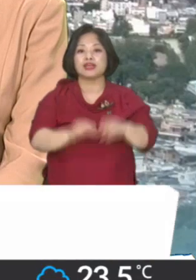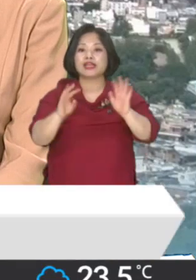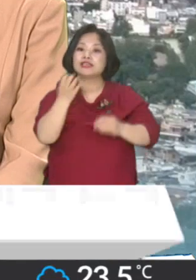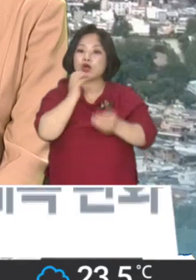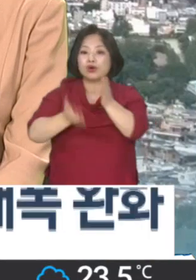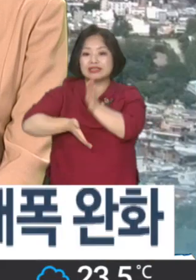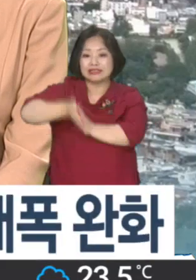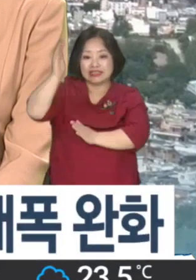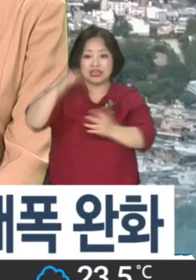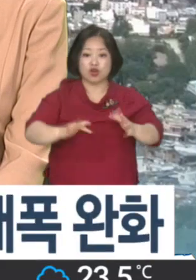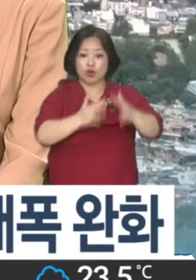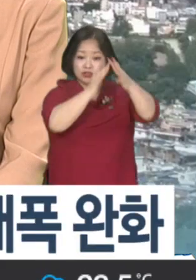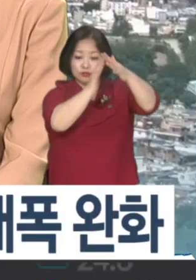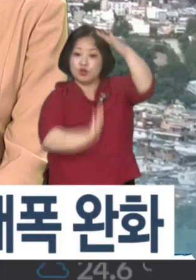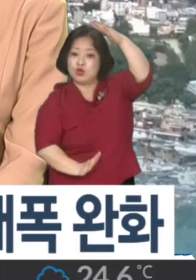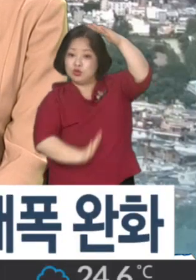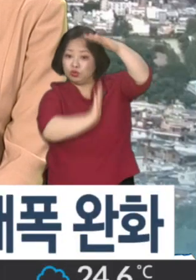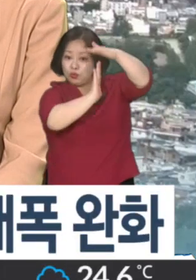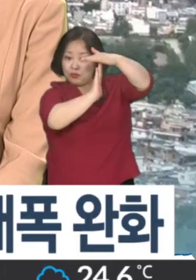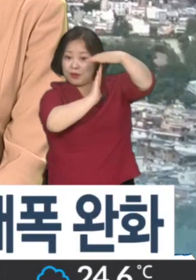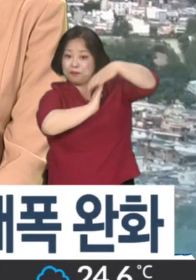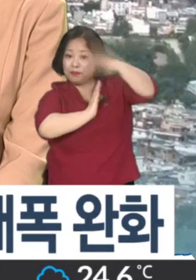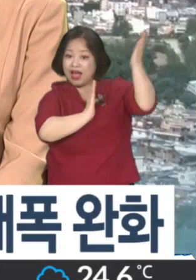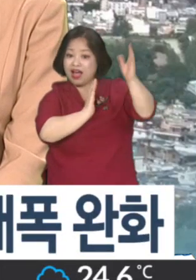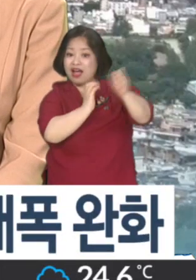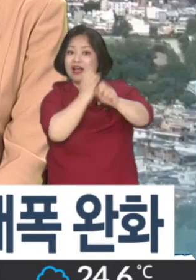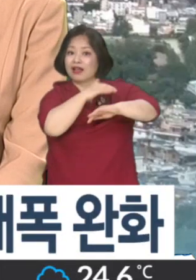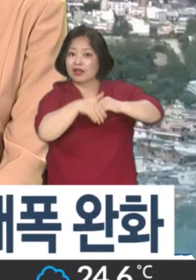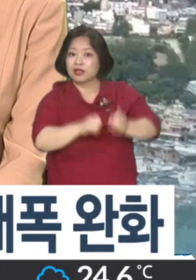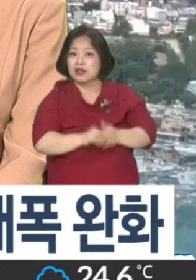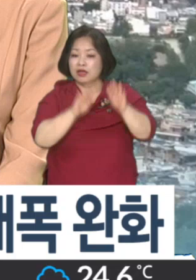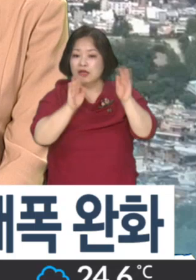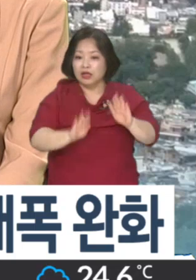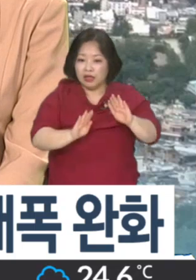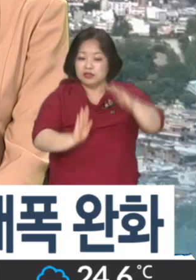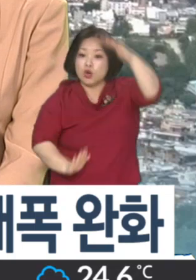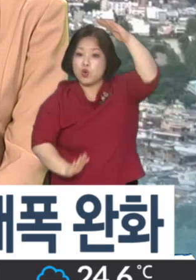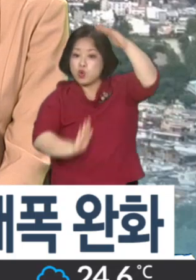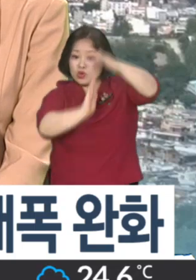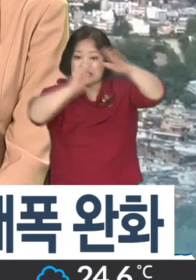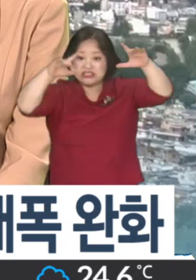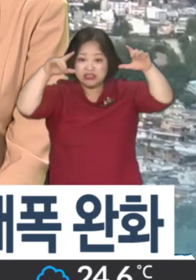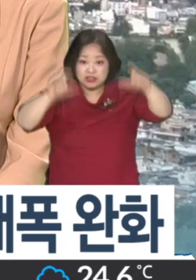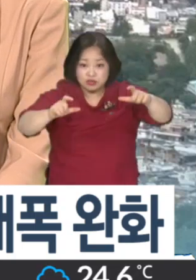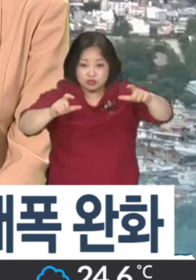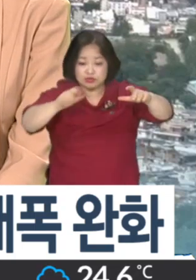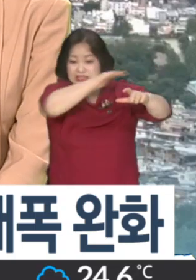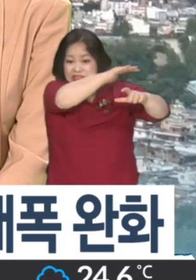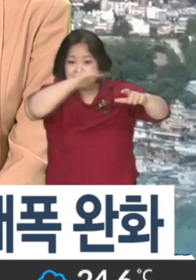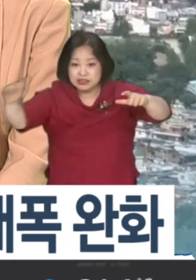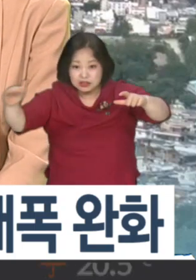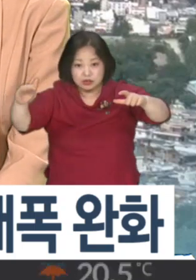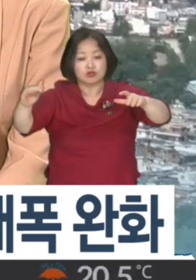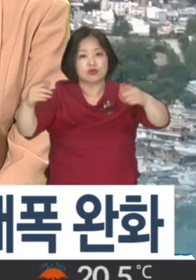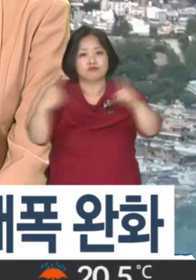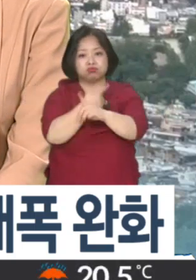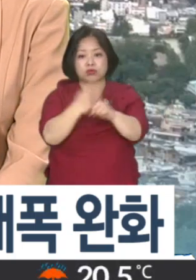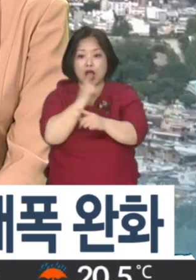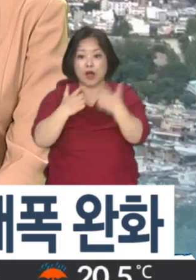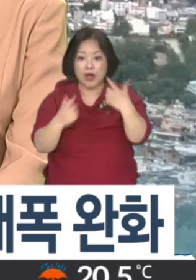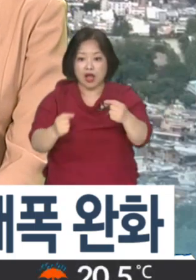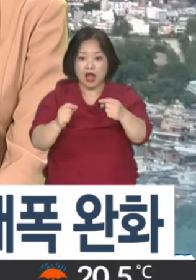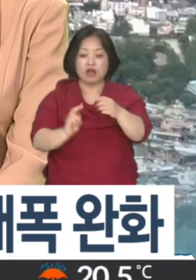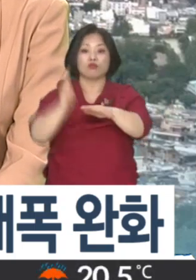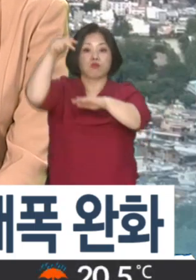서울시가 건축물의 높이 제한을 완화합니다. 경관 보호를 위해 설정한 고도지구 제도에 손을 대기로 했는데요. 높은 곳에서